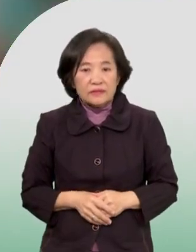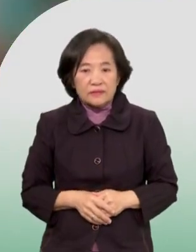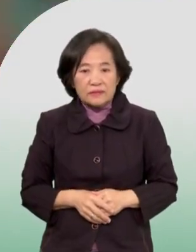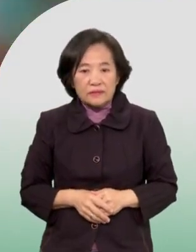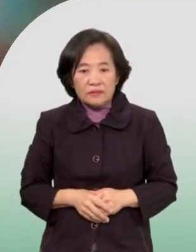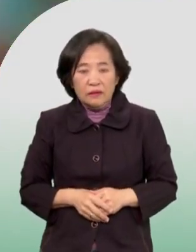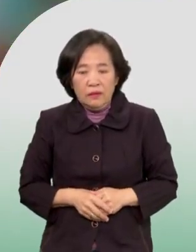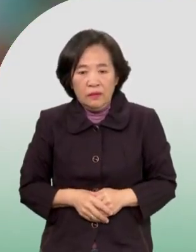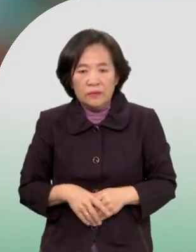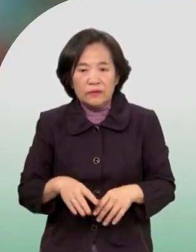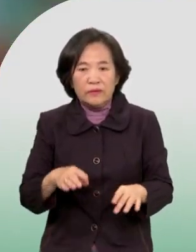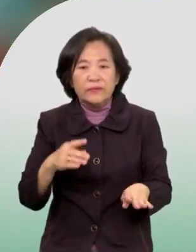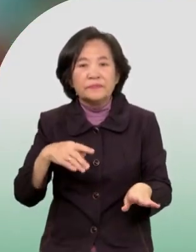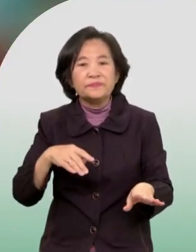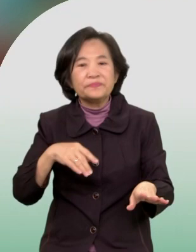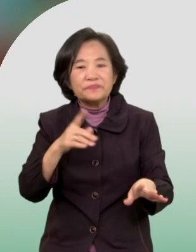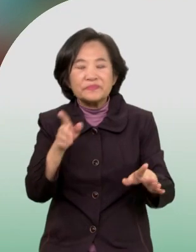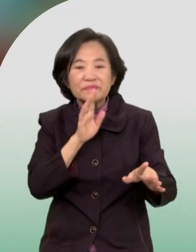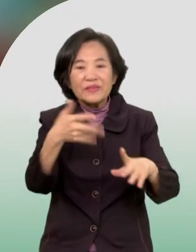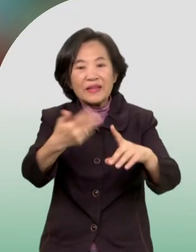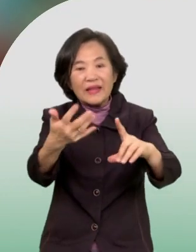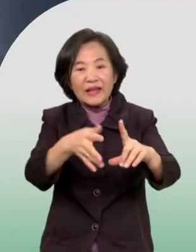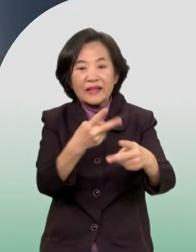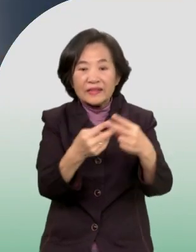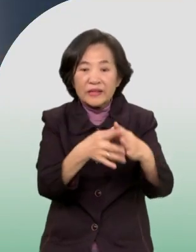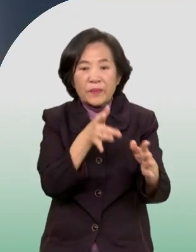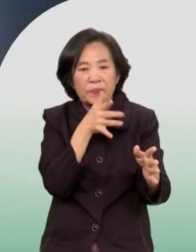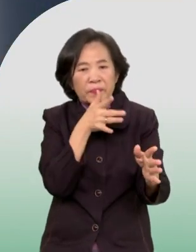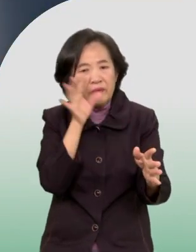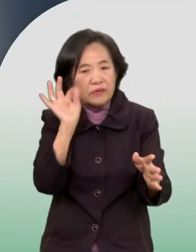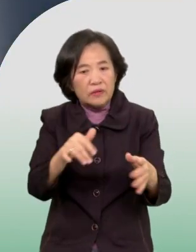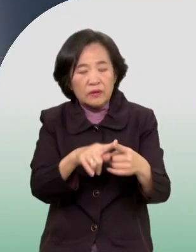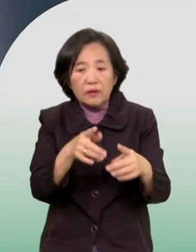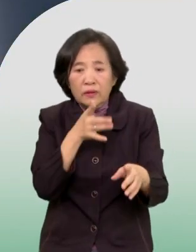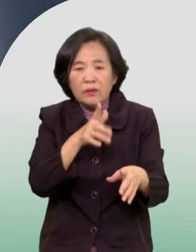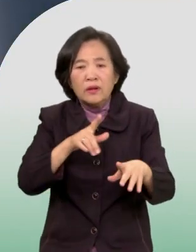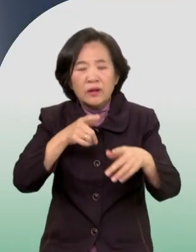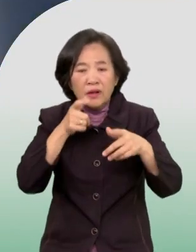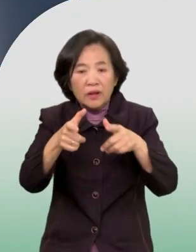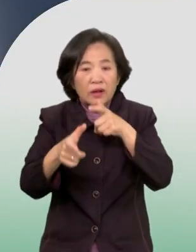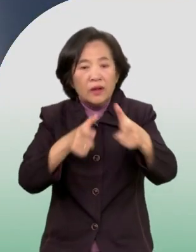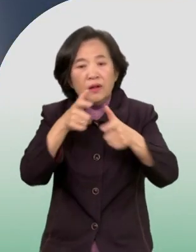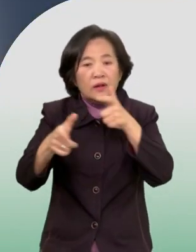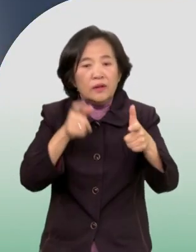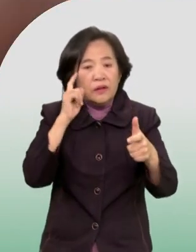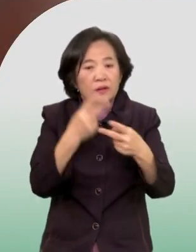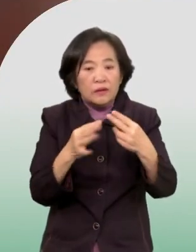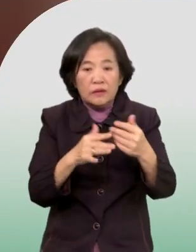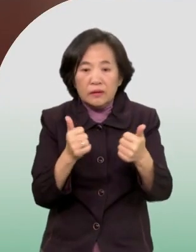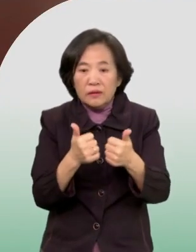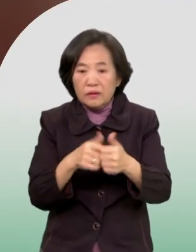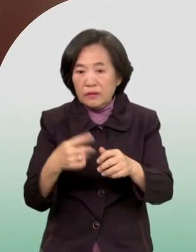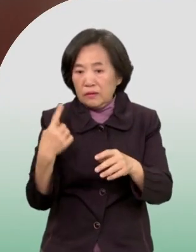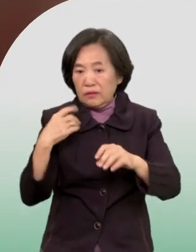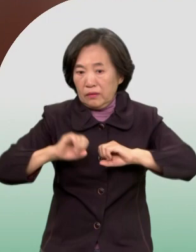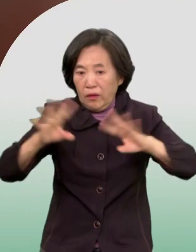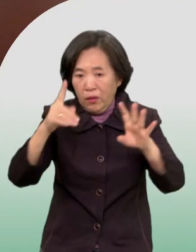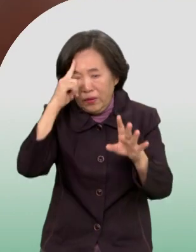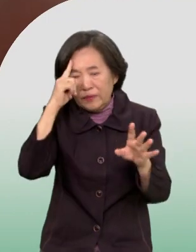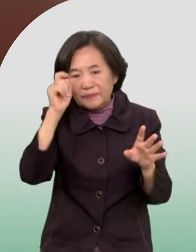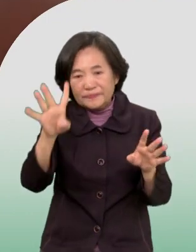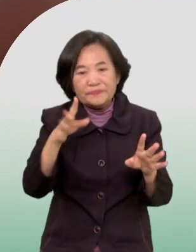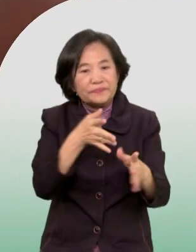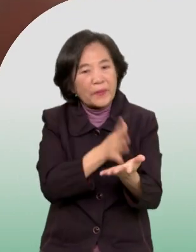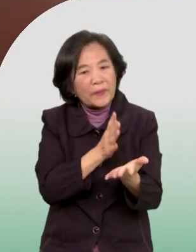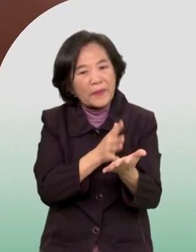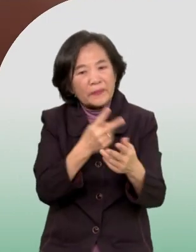阿妹，我要做跳男模。 无论合法公安用的，用太太生的讲出来，合肥肥二十推出的十新日公